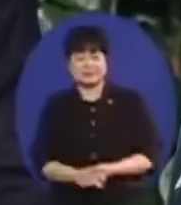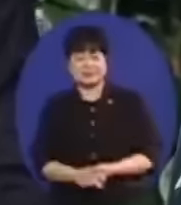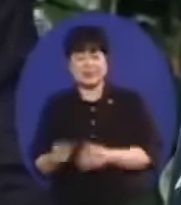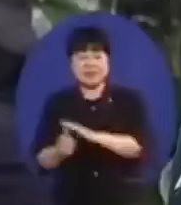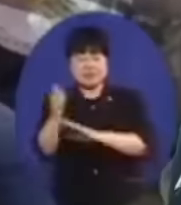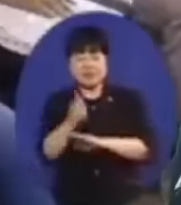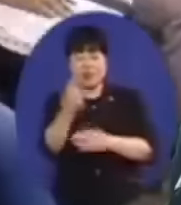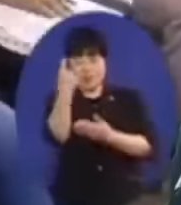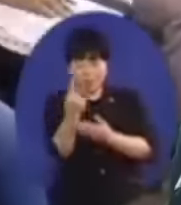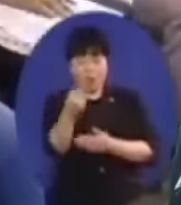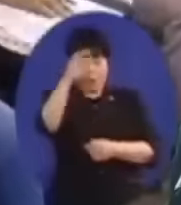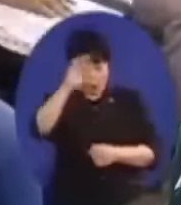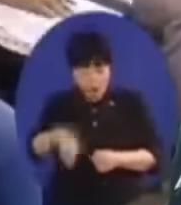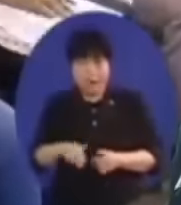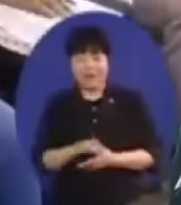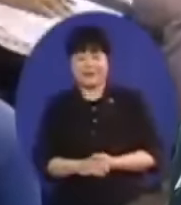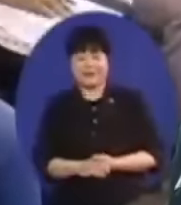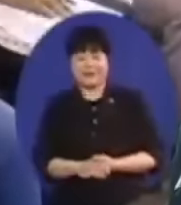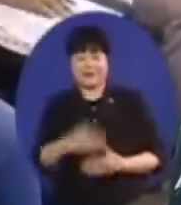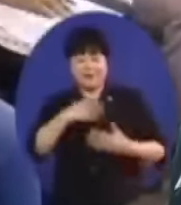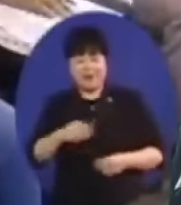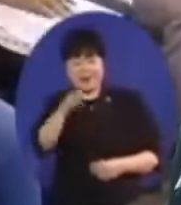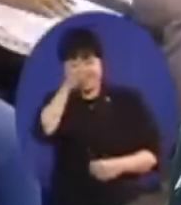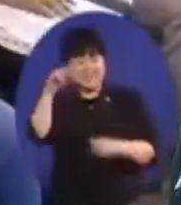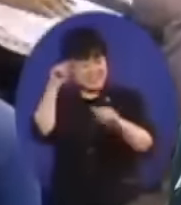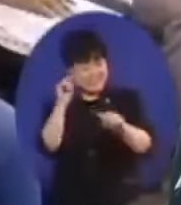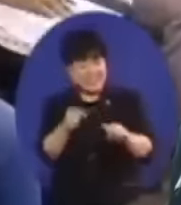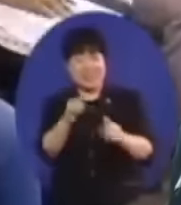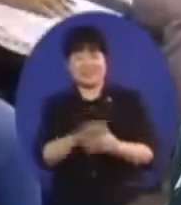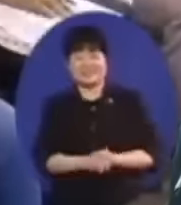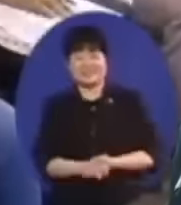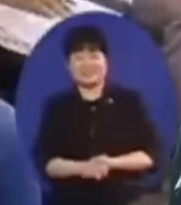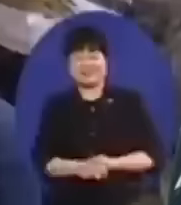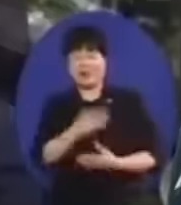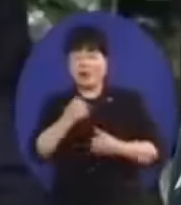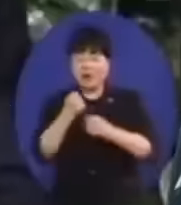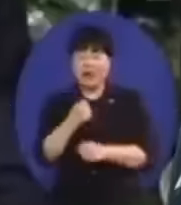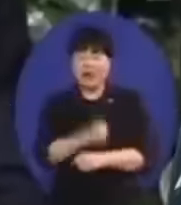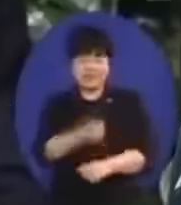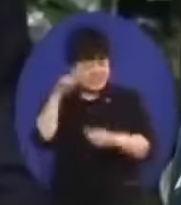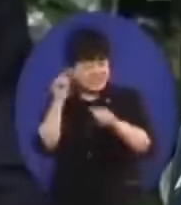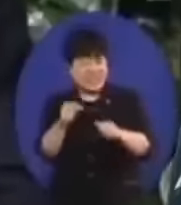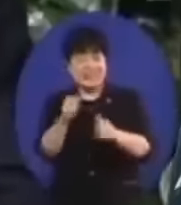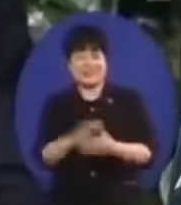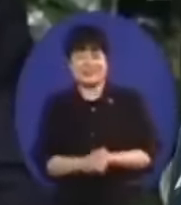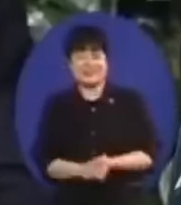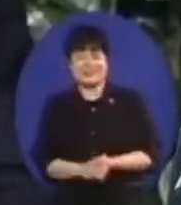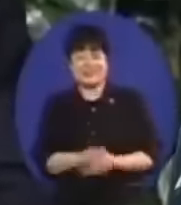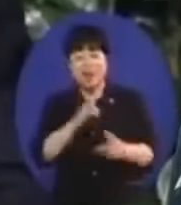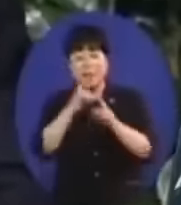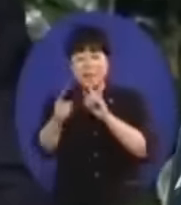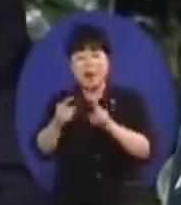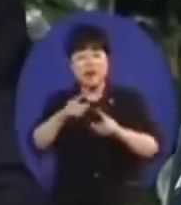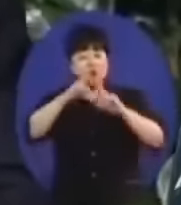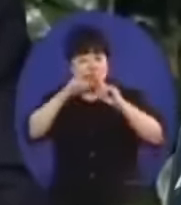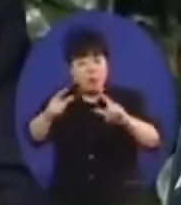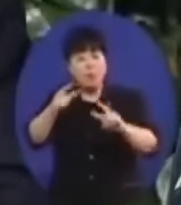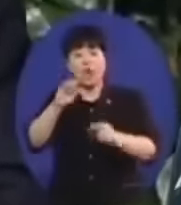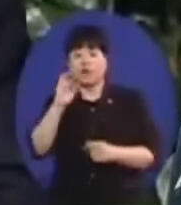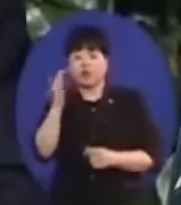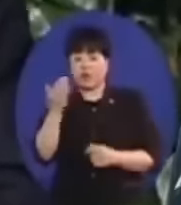성공은 다가오라. 아멘. 평안이 있을지어다. 아멘. 건강할지어다. 아멘. 말로써